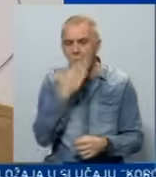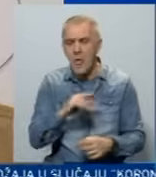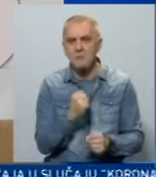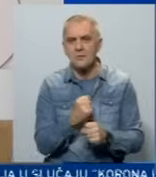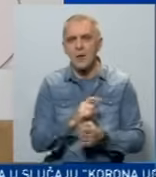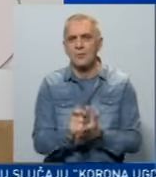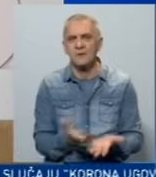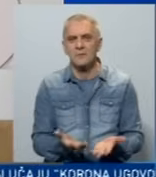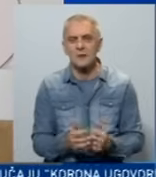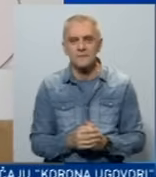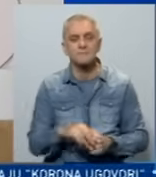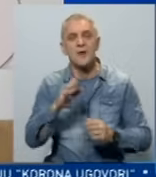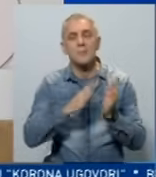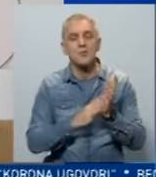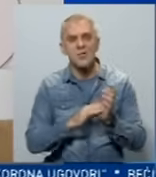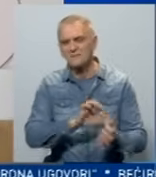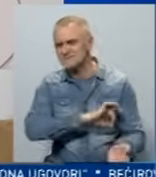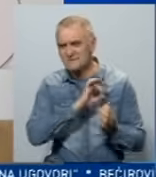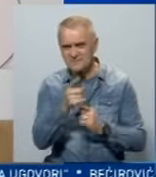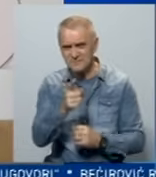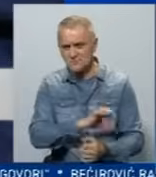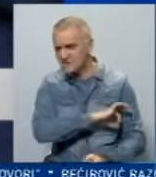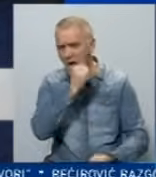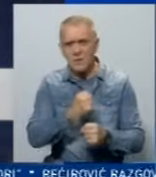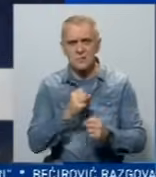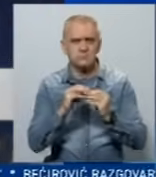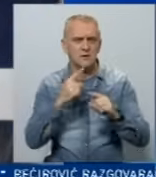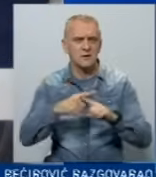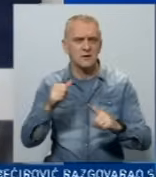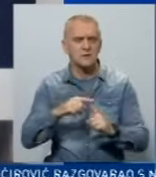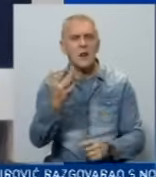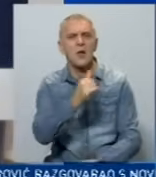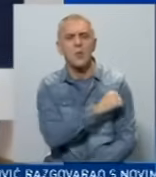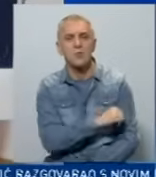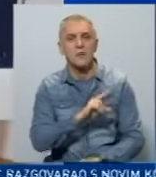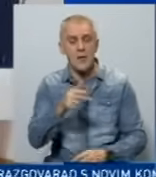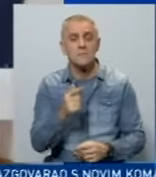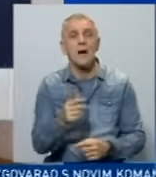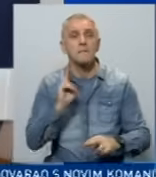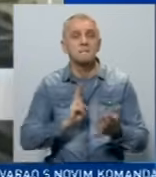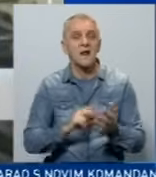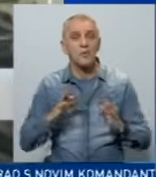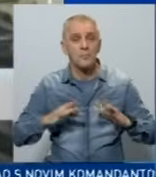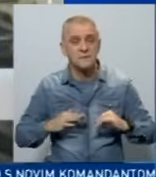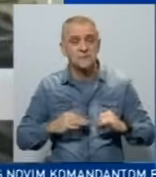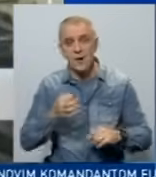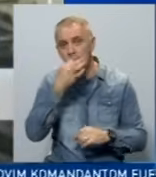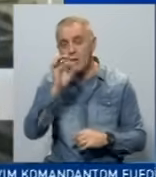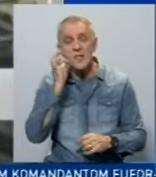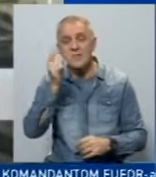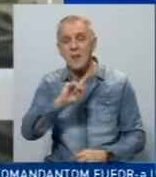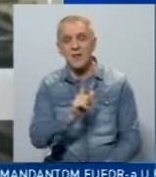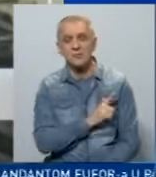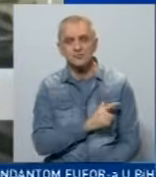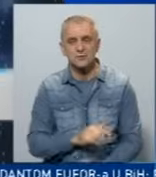vrijeme. Enes Muratović je cijeli radni vijek proveo na BHRT-u, za nekoliko godina stiče pravo na penzionisanje, a bolje dane nije